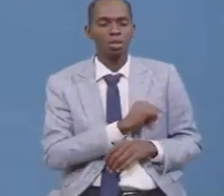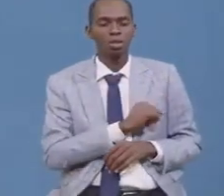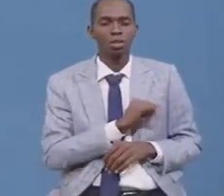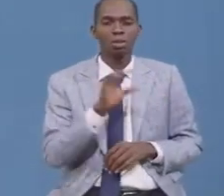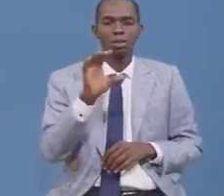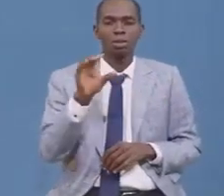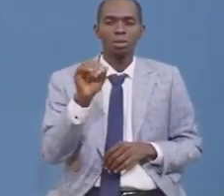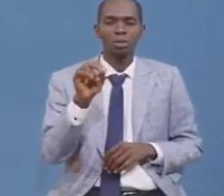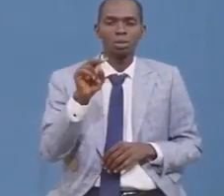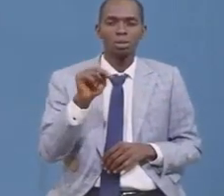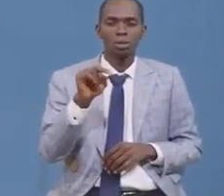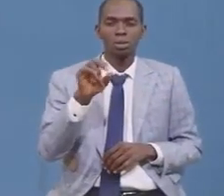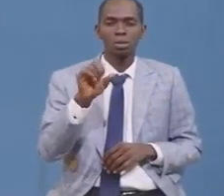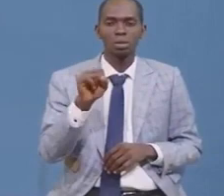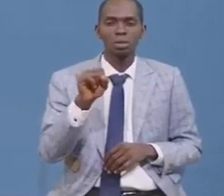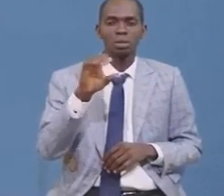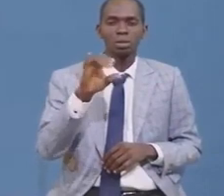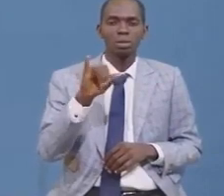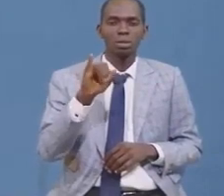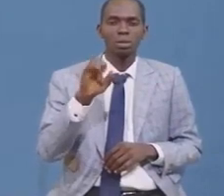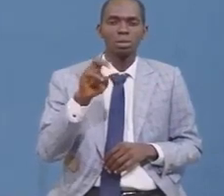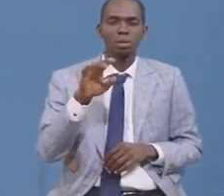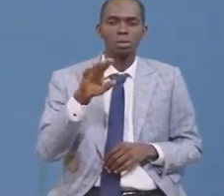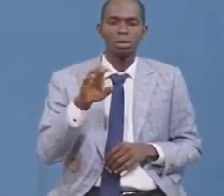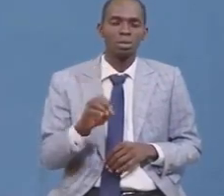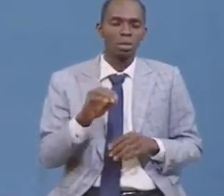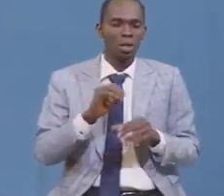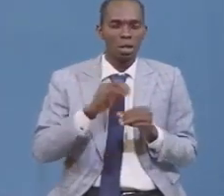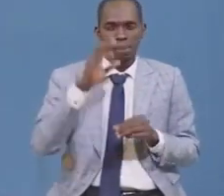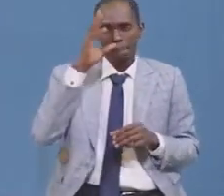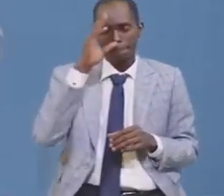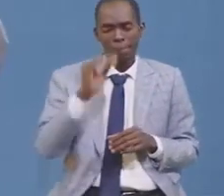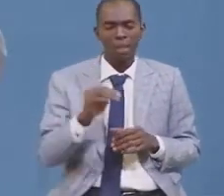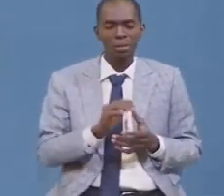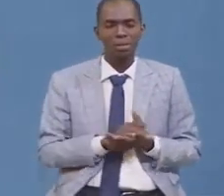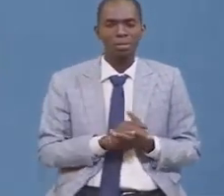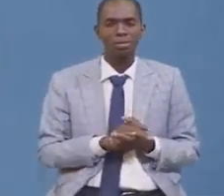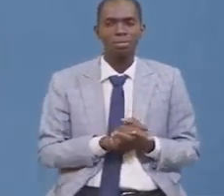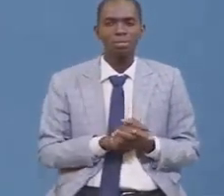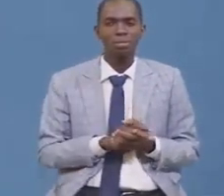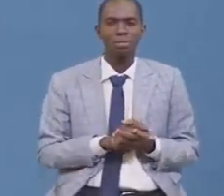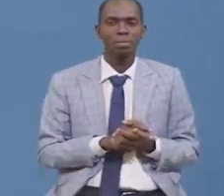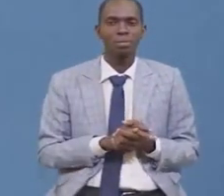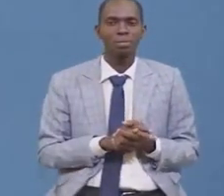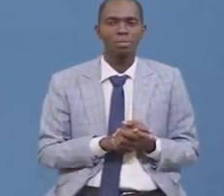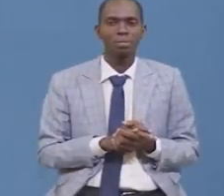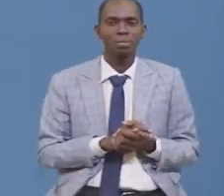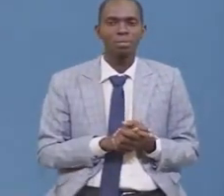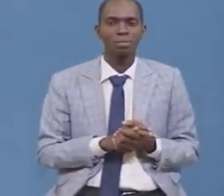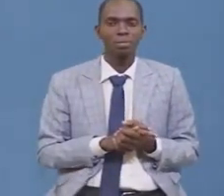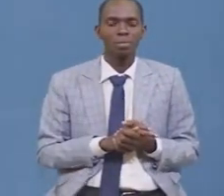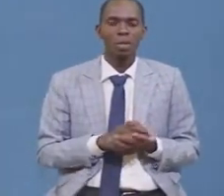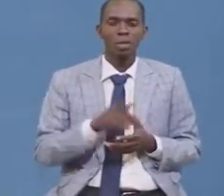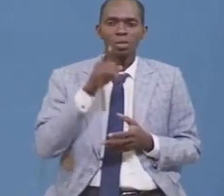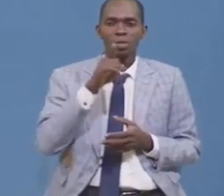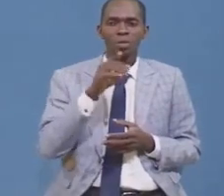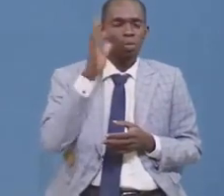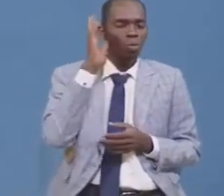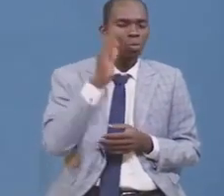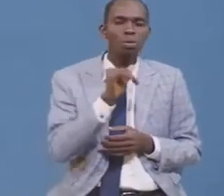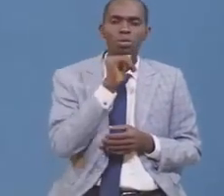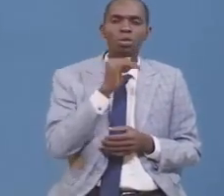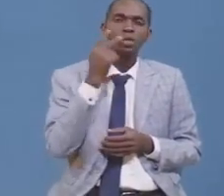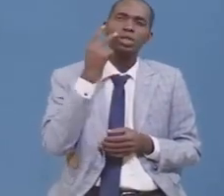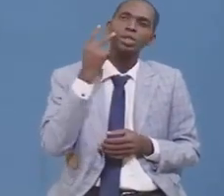తర్వాత మనిషినిలో ఉండే అంతరాత్మ మనస్సాక్షి Watch over the conscience ఆ మనస్సాక్షిని గమనించుకోండి You will not see as